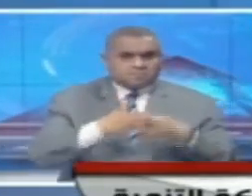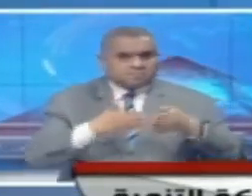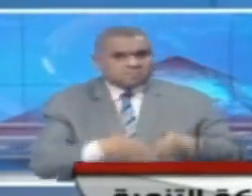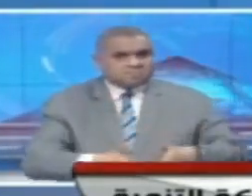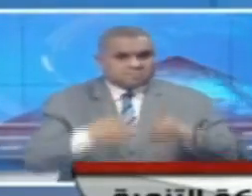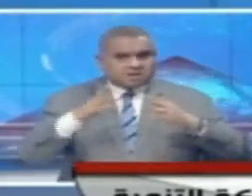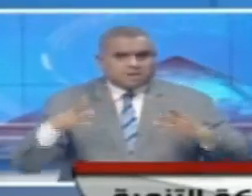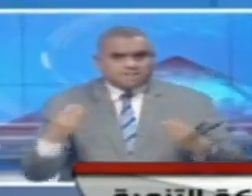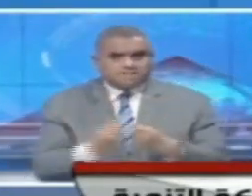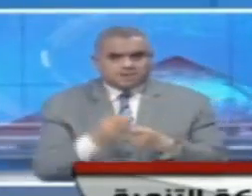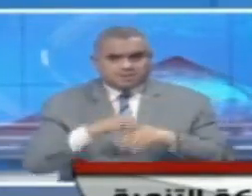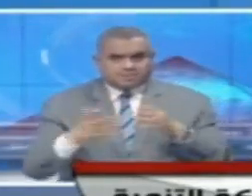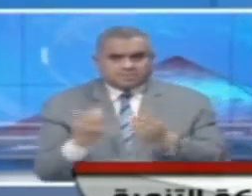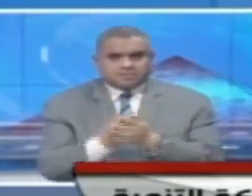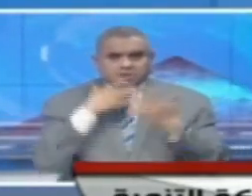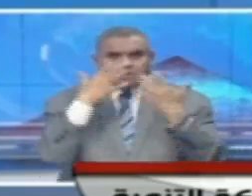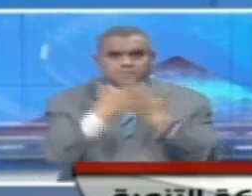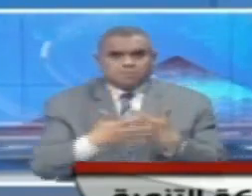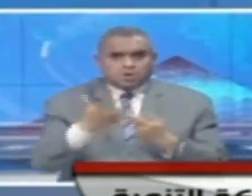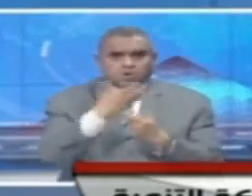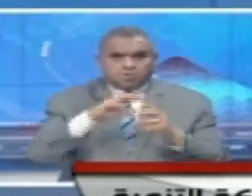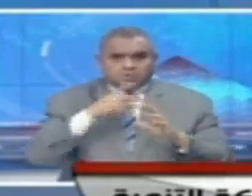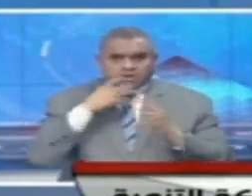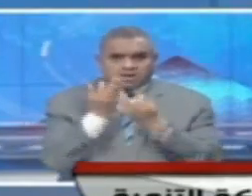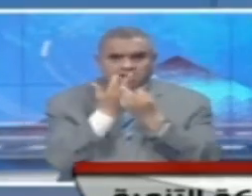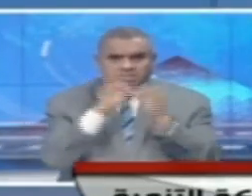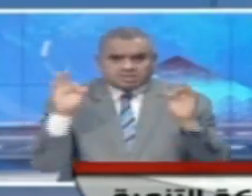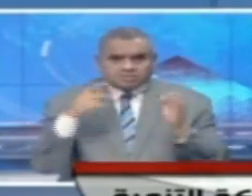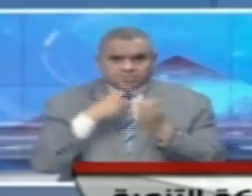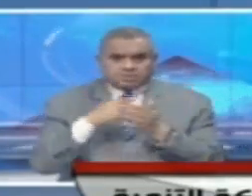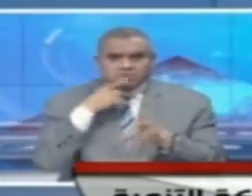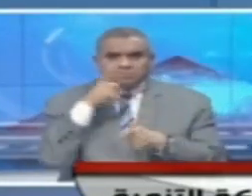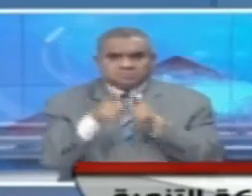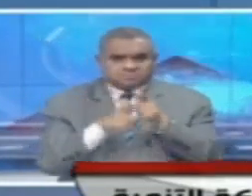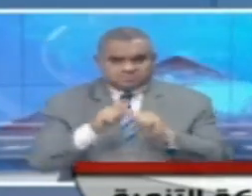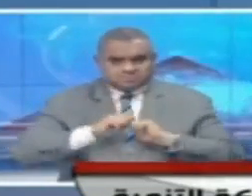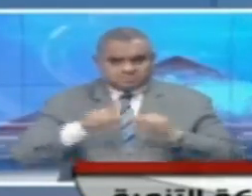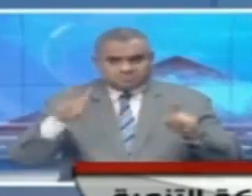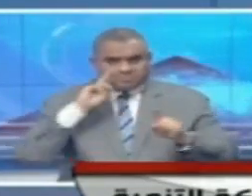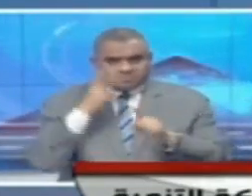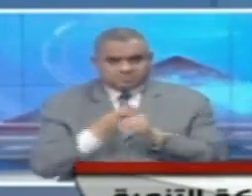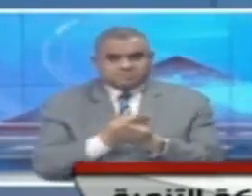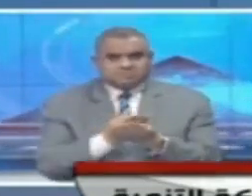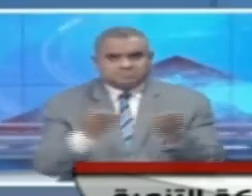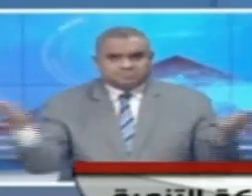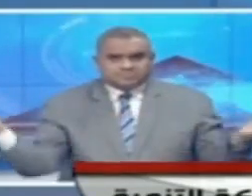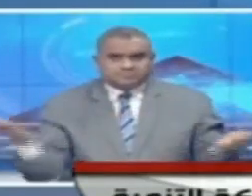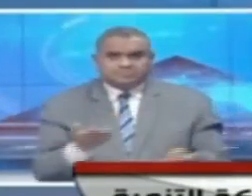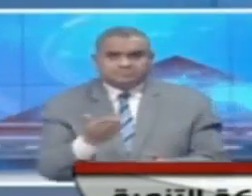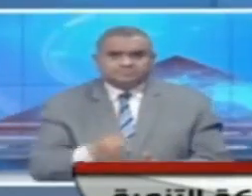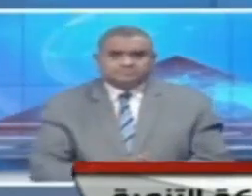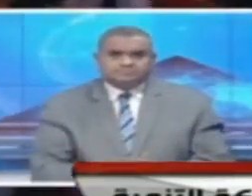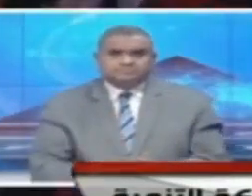معركة البناء والتنمية من خلال مشروع قومي للتنمية الشاملة، نرصده في التقرير التالي.